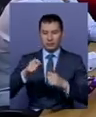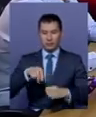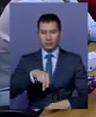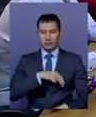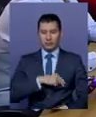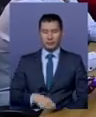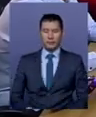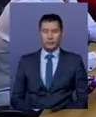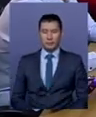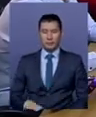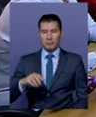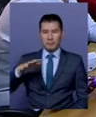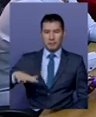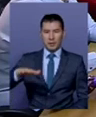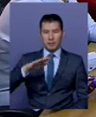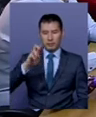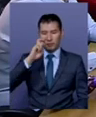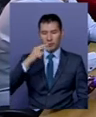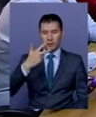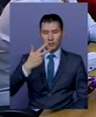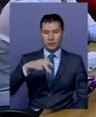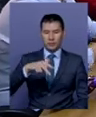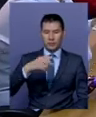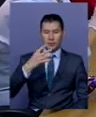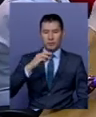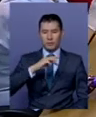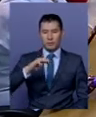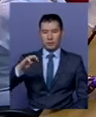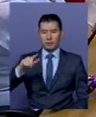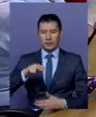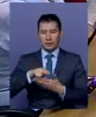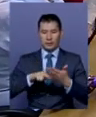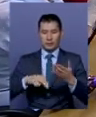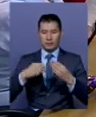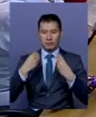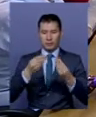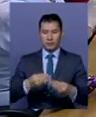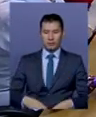мектепке жергілікті бюджеттен 34 миллион теңге мөлшерінде грант бөлінді. Құттықтаймыз.